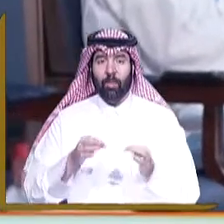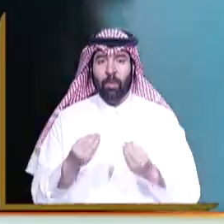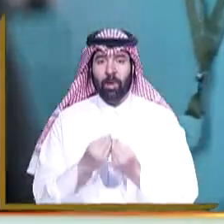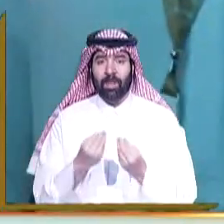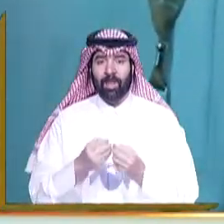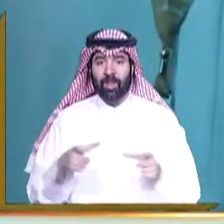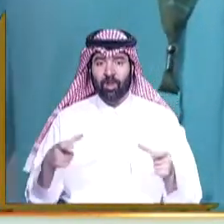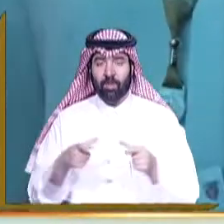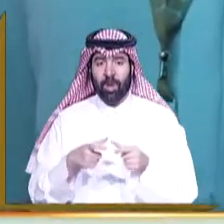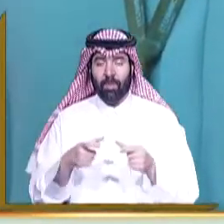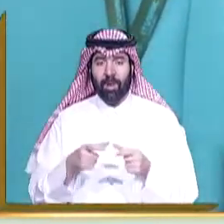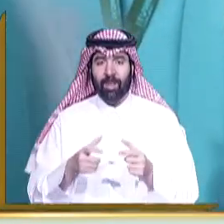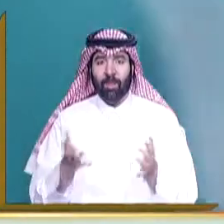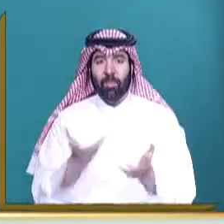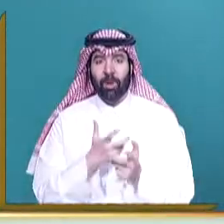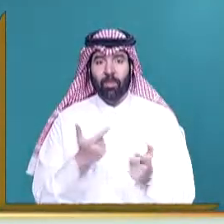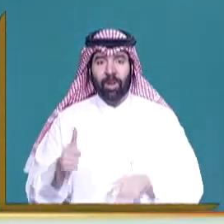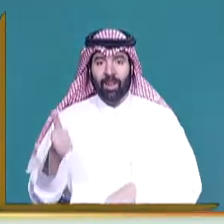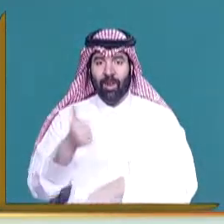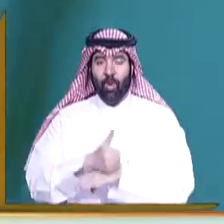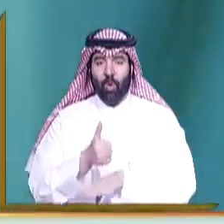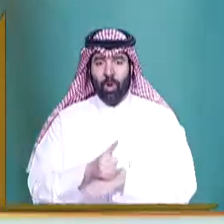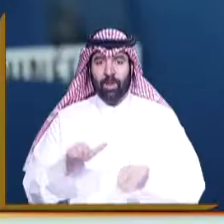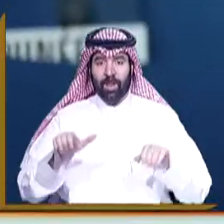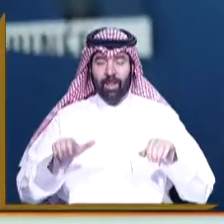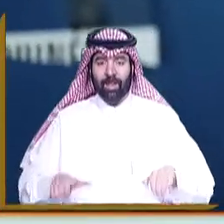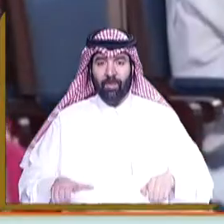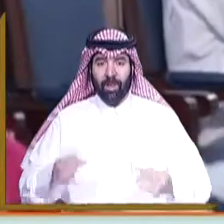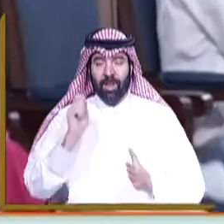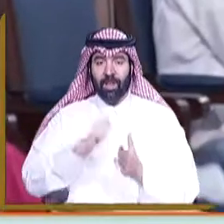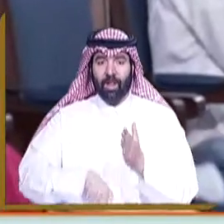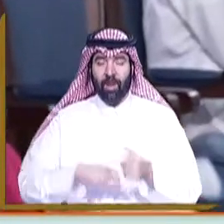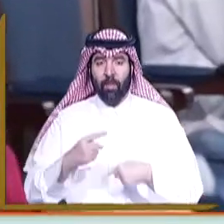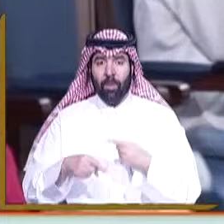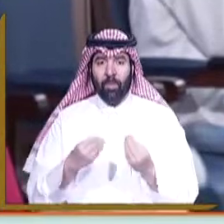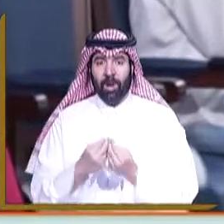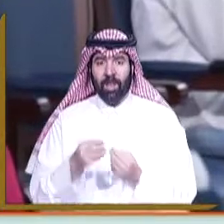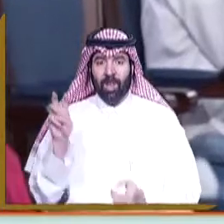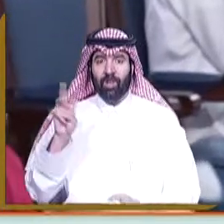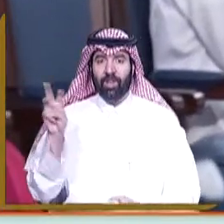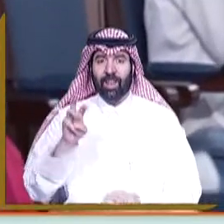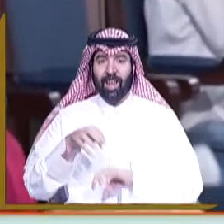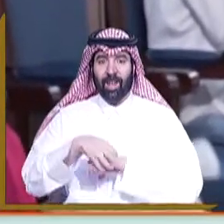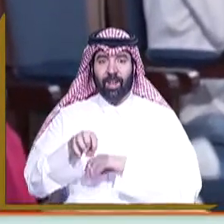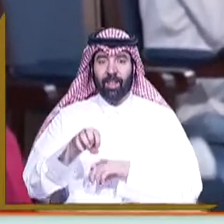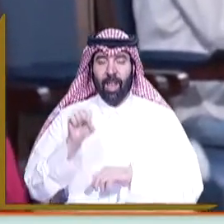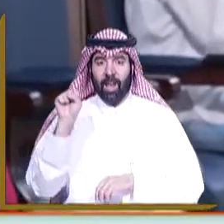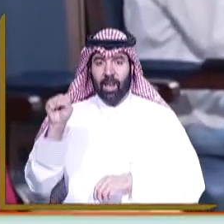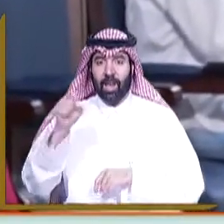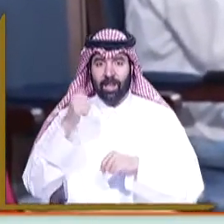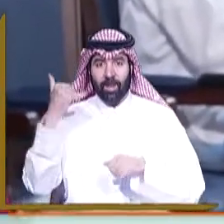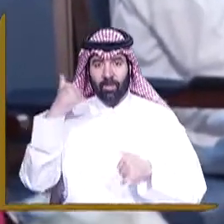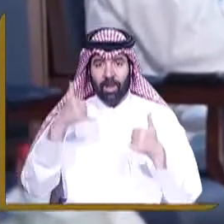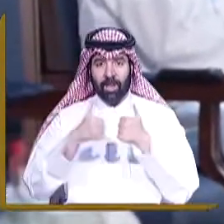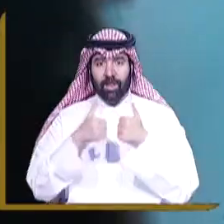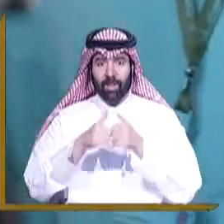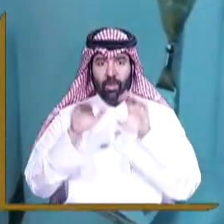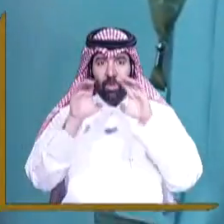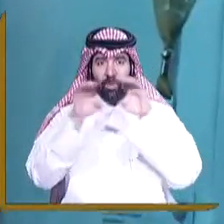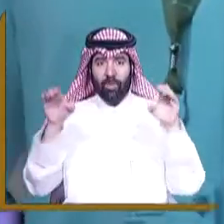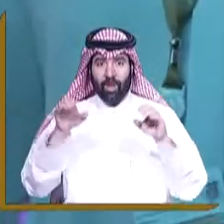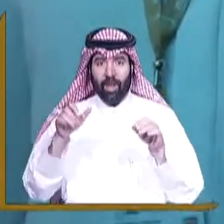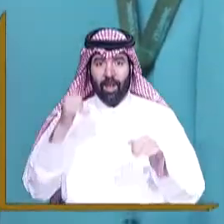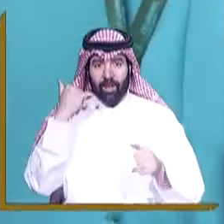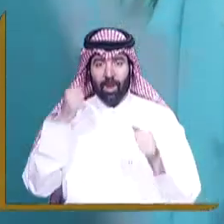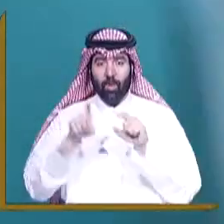اجتماعه مع عدد من الرؤساء التنفيذيين ورؤساء الوفود لشركات القطاع الخاص في مجال الاتصالات والفضاء